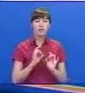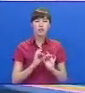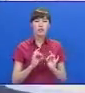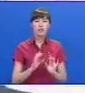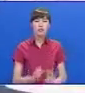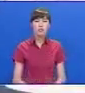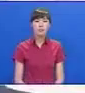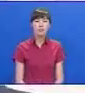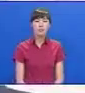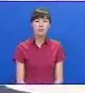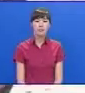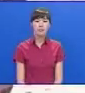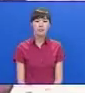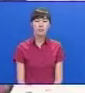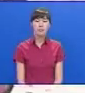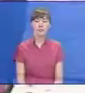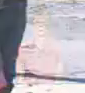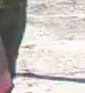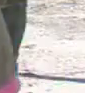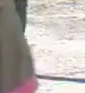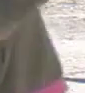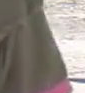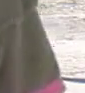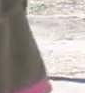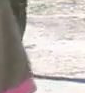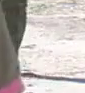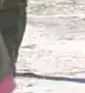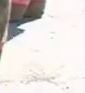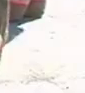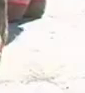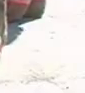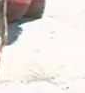Шардара ауданынан Айгерім Дәулетбекқызы, Жеңіс Сыдықов, Жазира Лекерова, оңтүстік ақпарат.